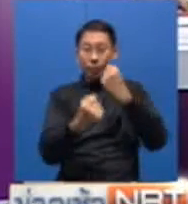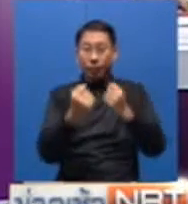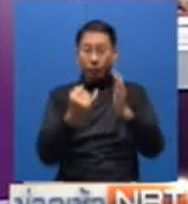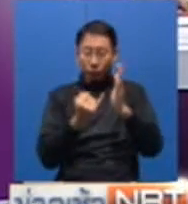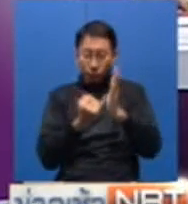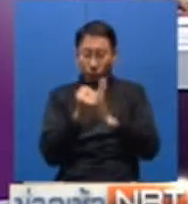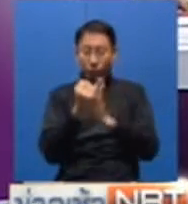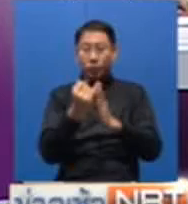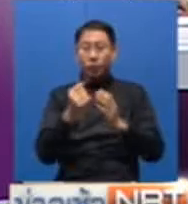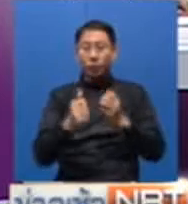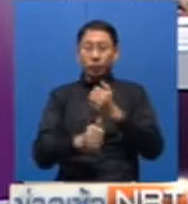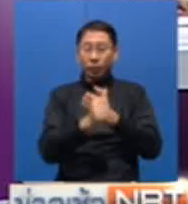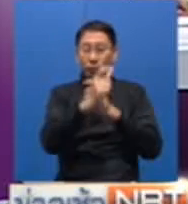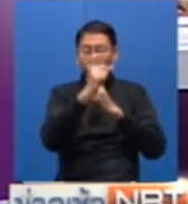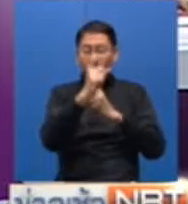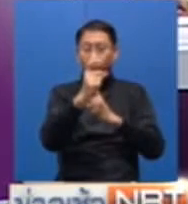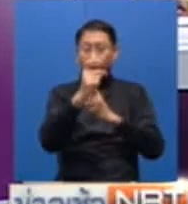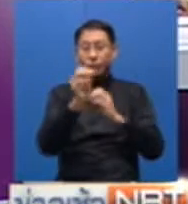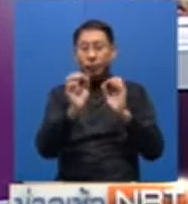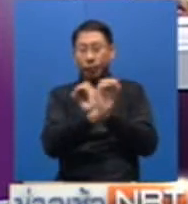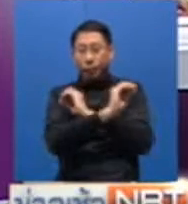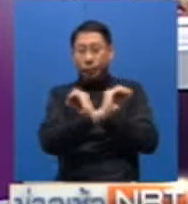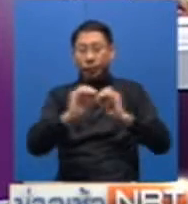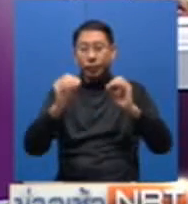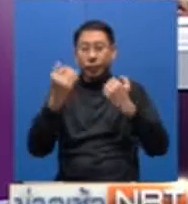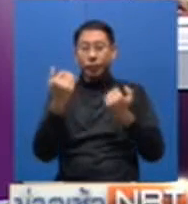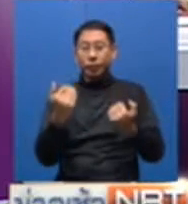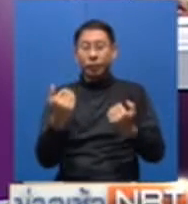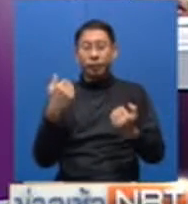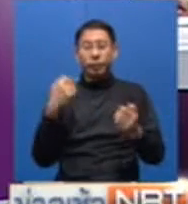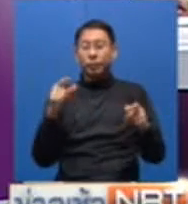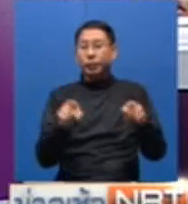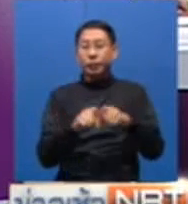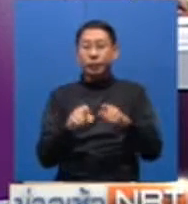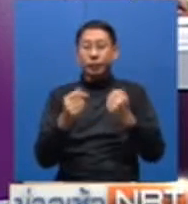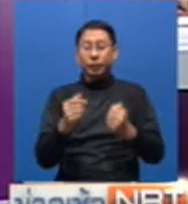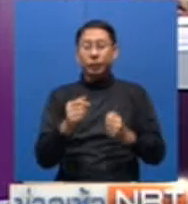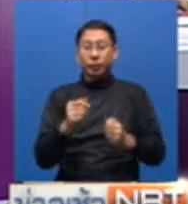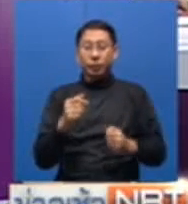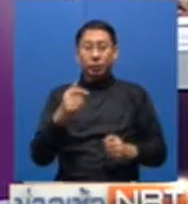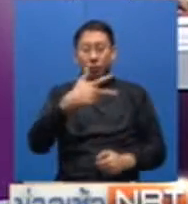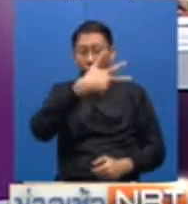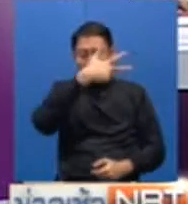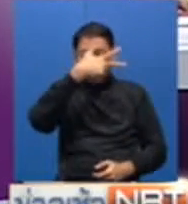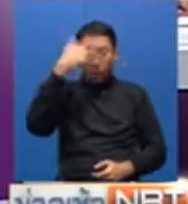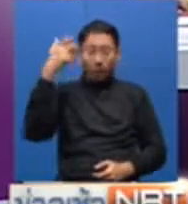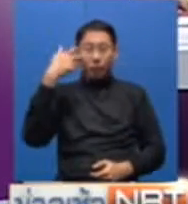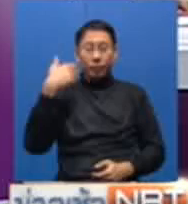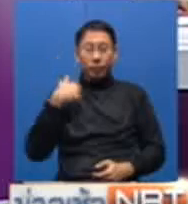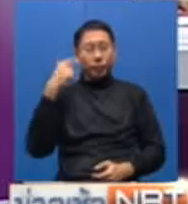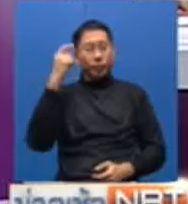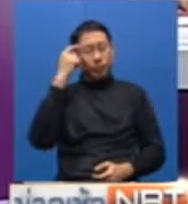ปลอดภัยกับผู้ที่อยู่บนท้องถนนเช่นเดียวกันด้วยอย่าใช้ความประมาทค่ะขับรถด้วยส